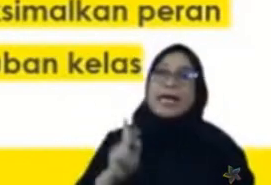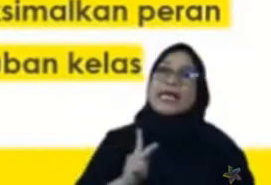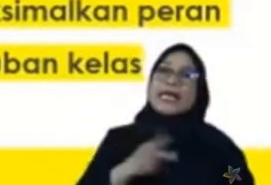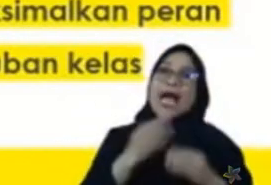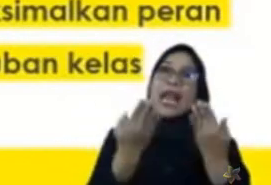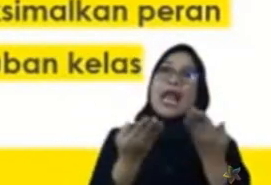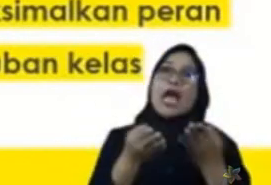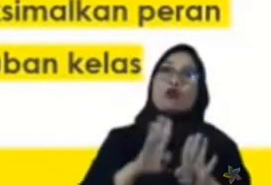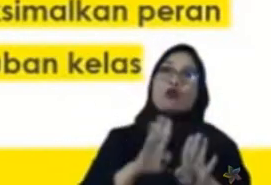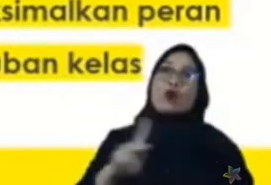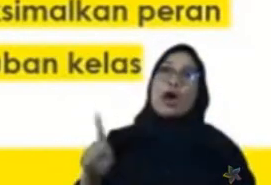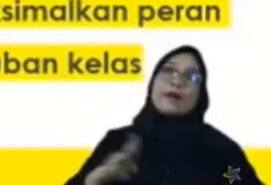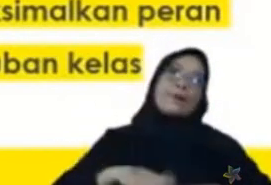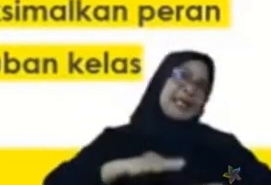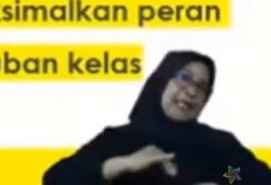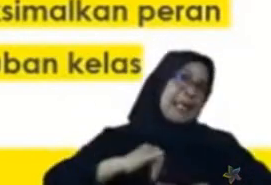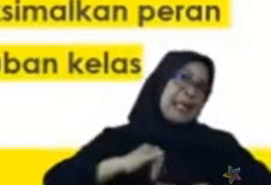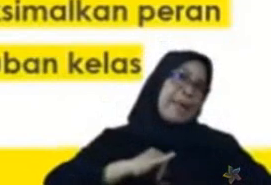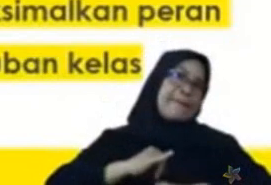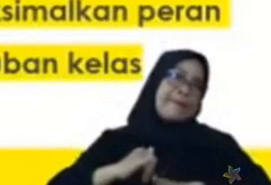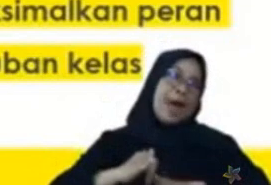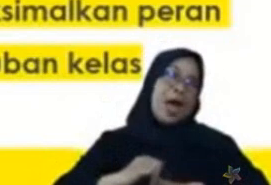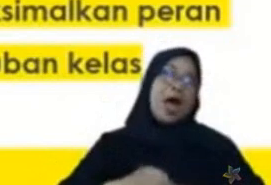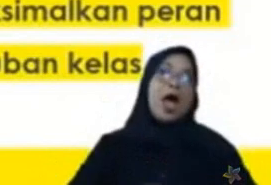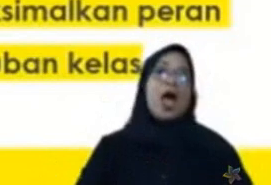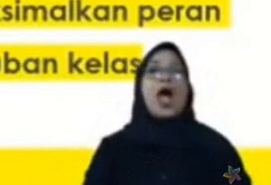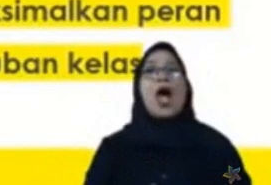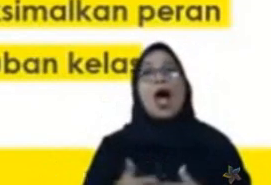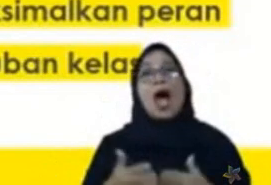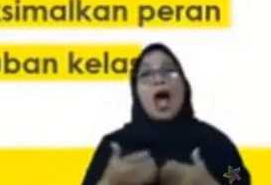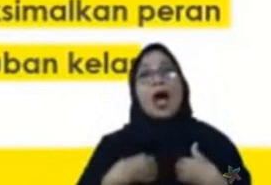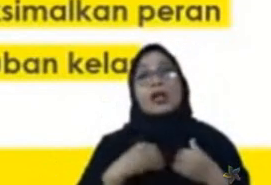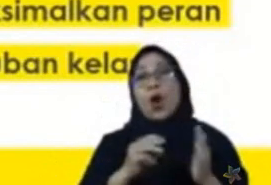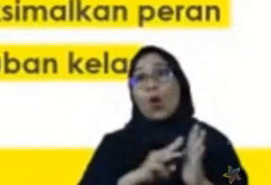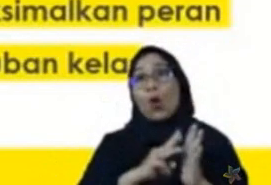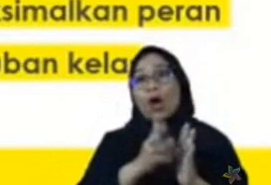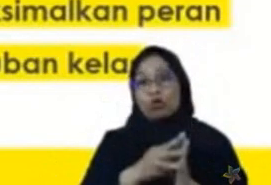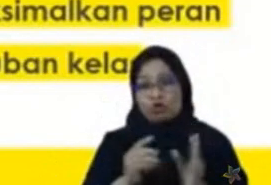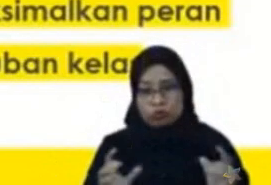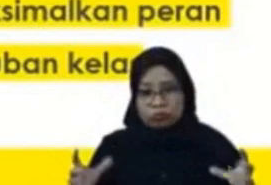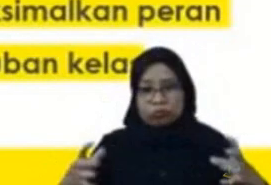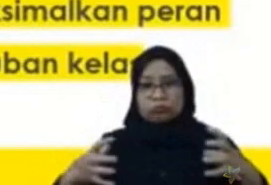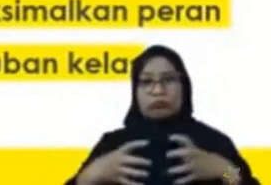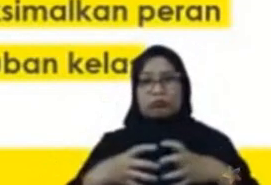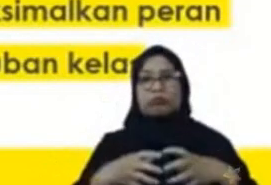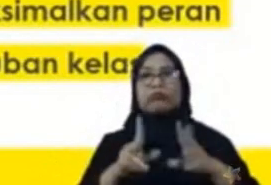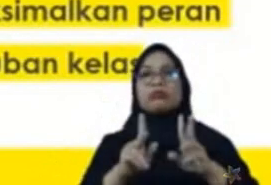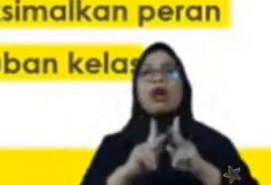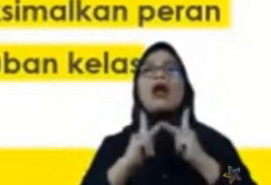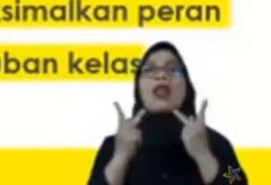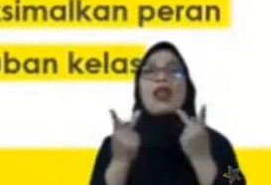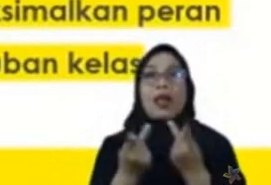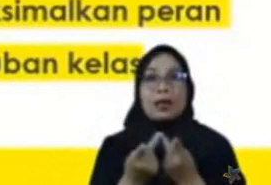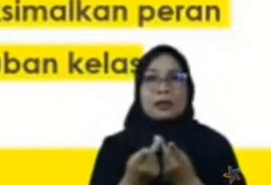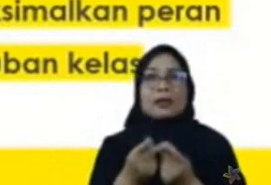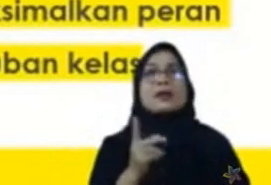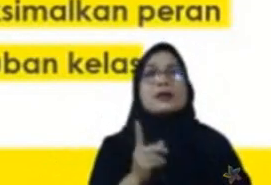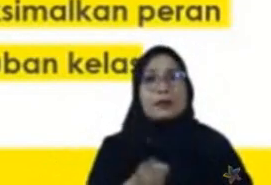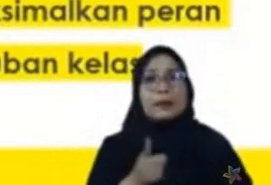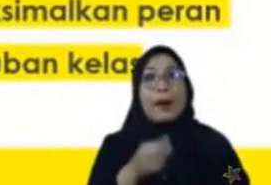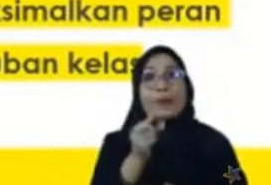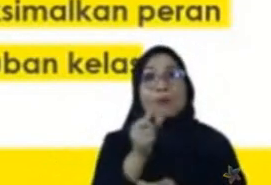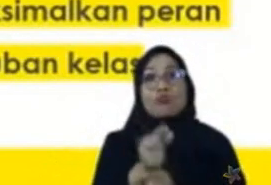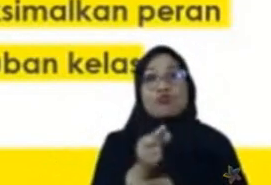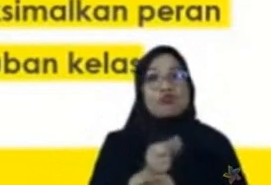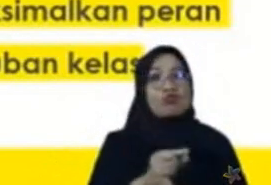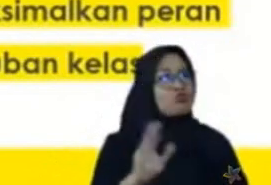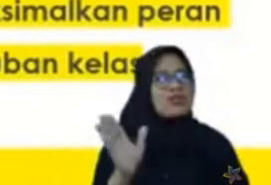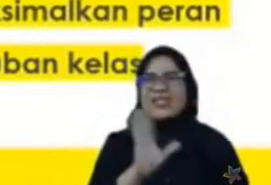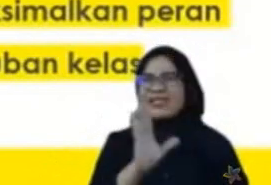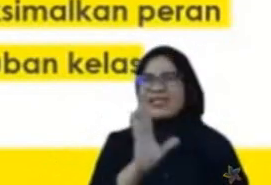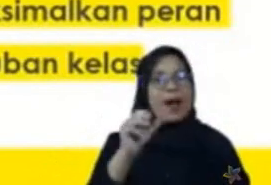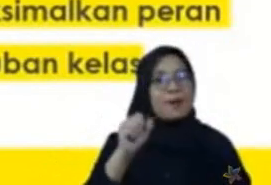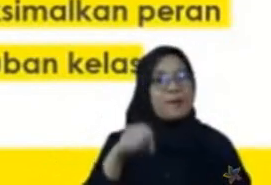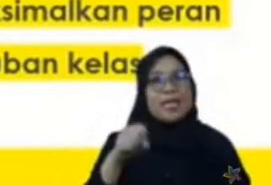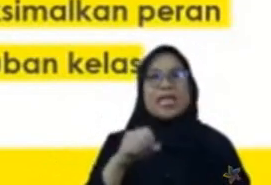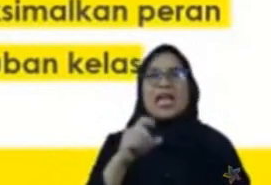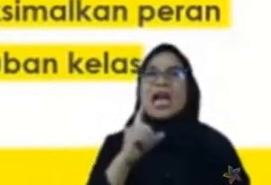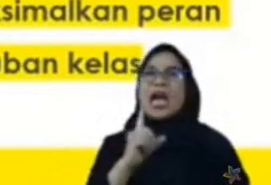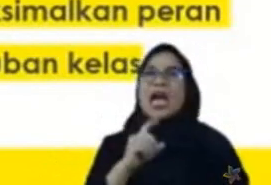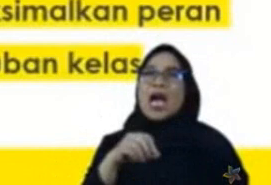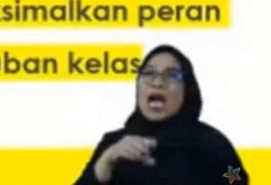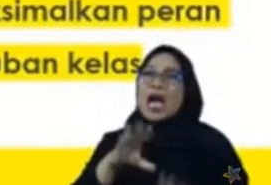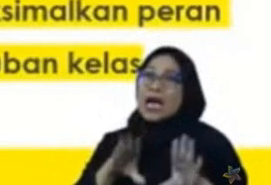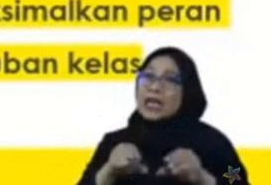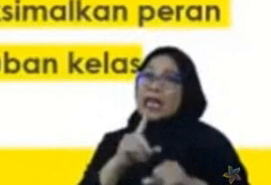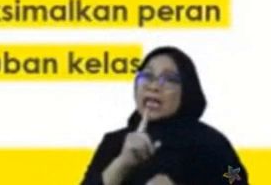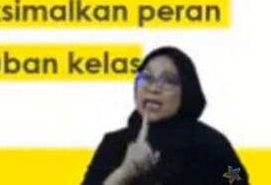bersama. Kemudian juga ada memaksimalkan peran paguyuban kelas, karena sekali lagi guru itu tidak bisa bergerak sendirian. Kita